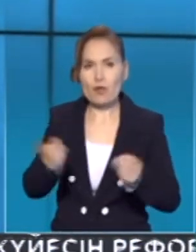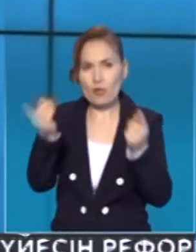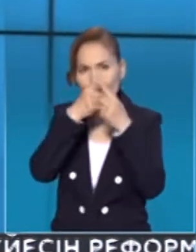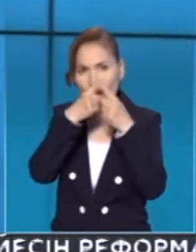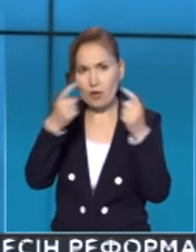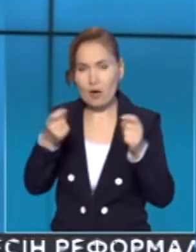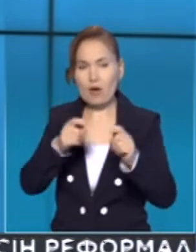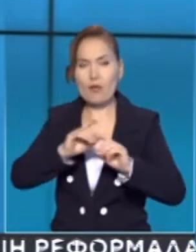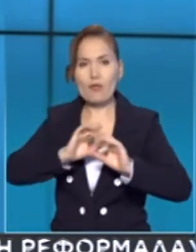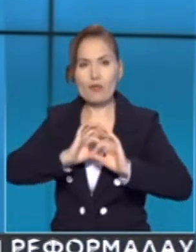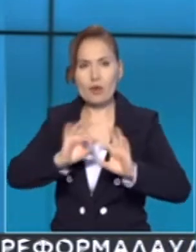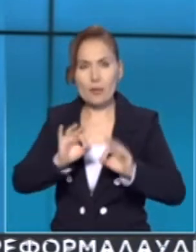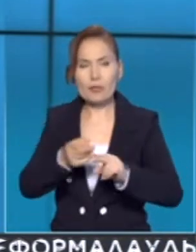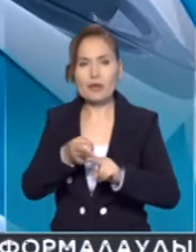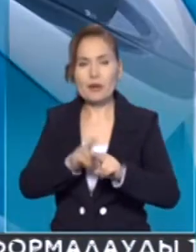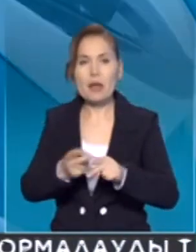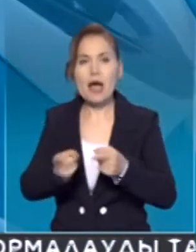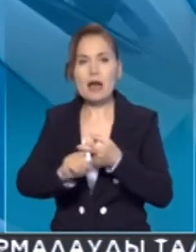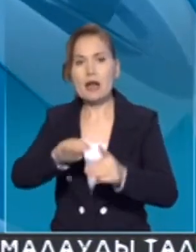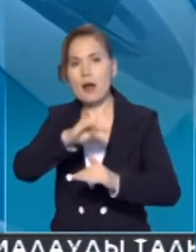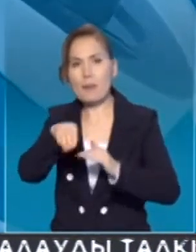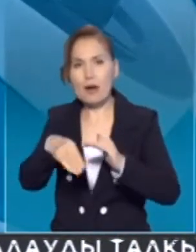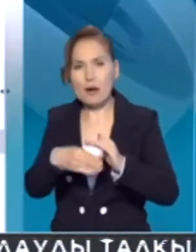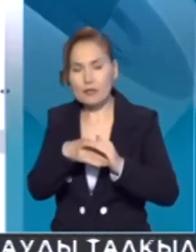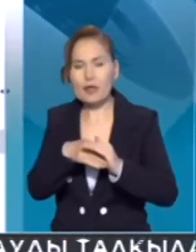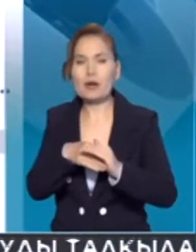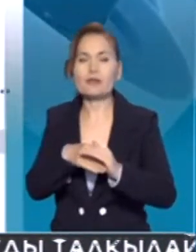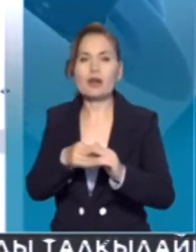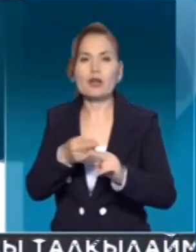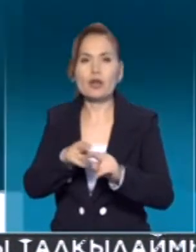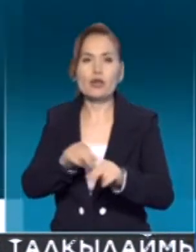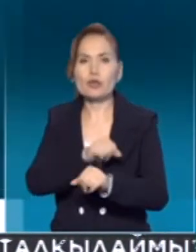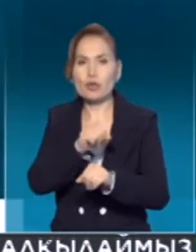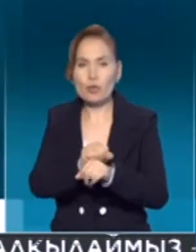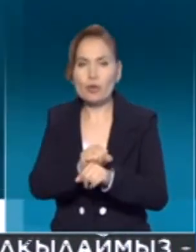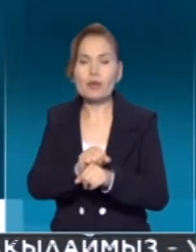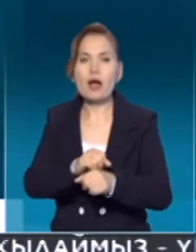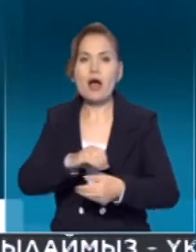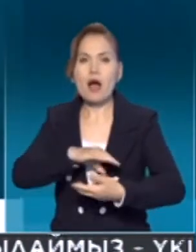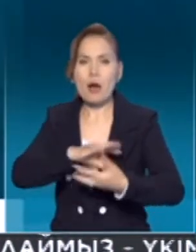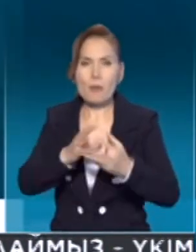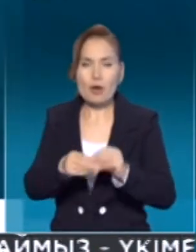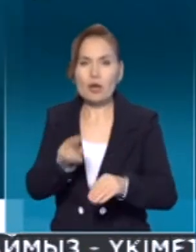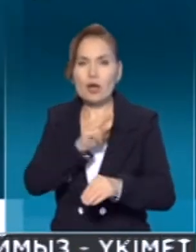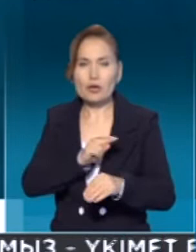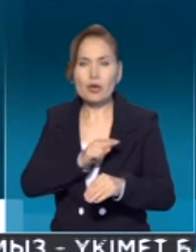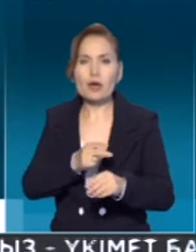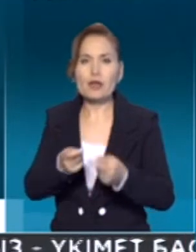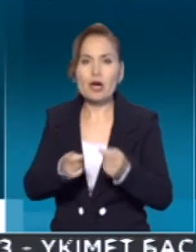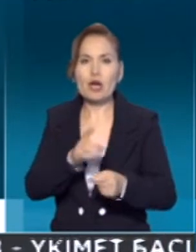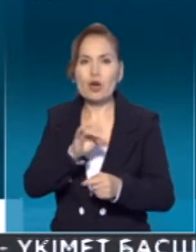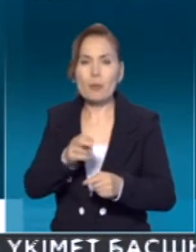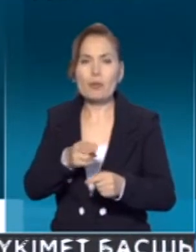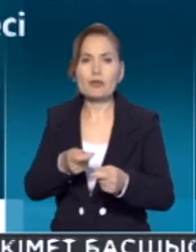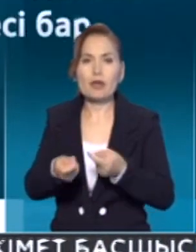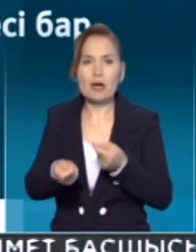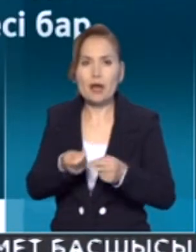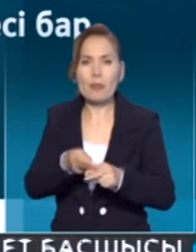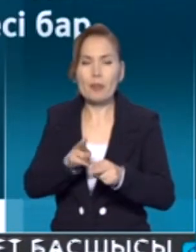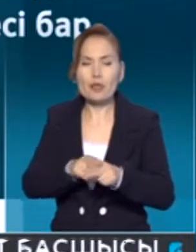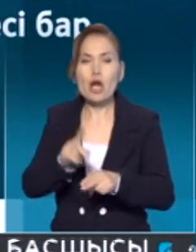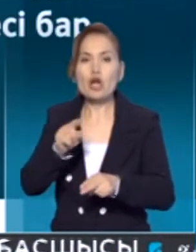жазды. Сыбайлас жемқорлыққа қарсы қызметпен бірлесіп қабылданған шаралардың арқасында оператор Роб жауапкершілігі шектеулі